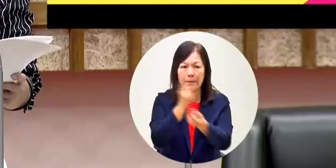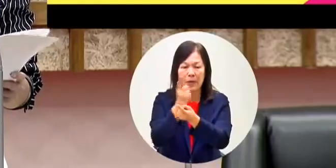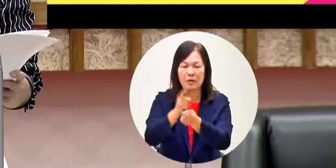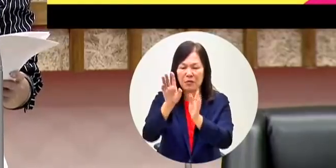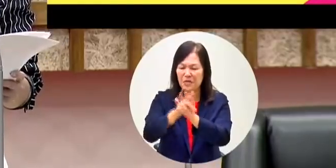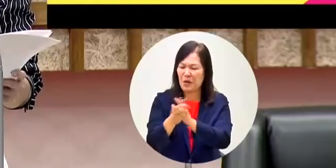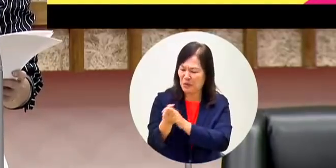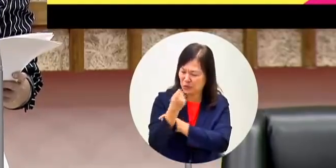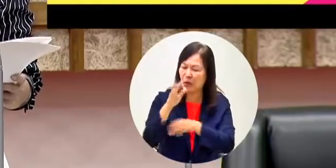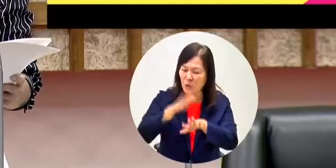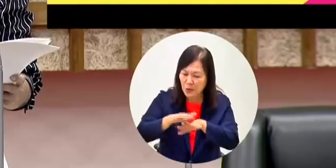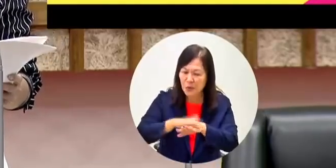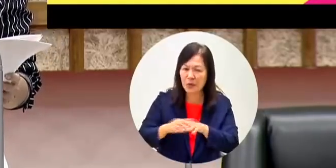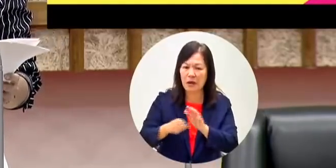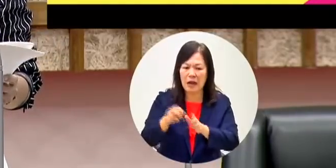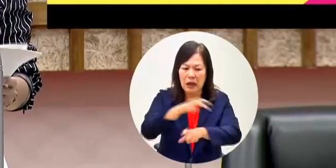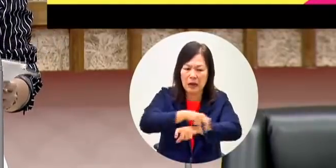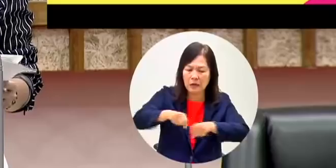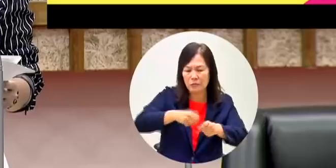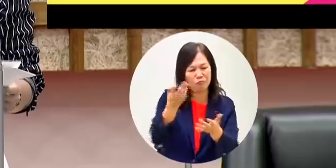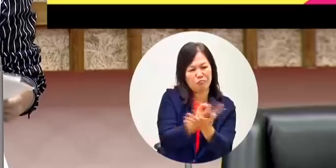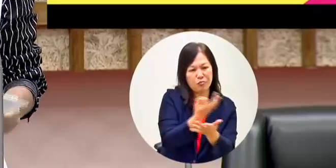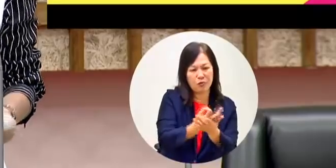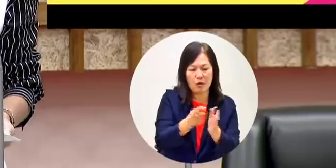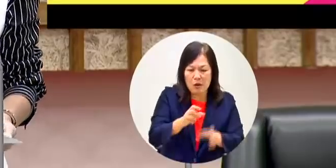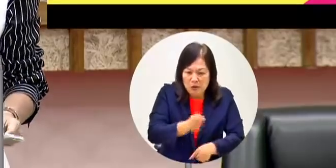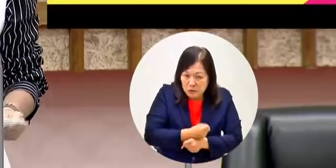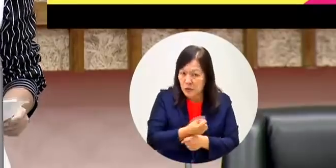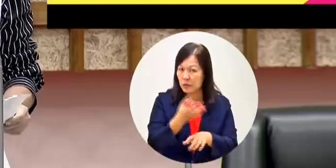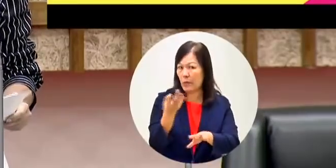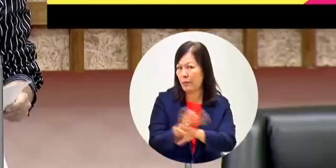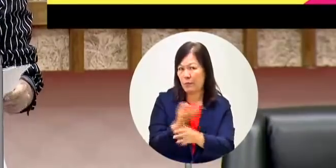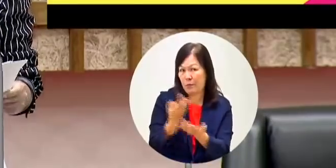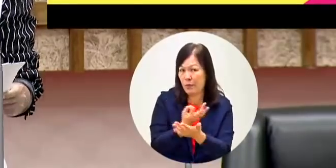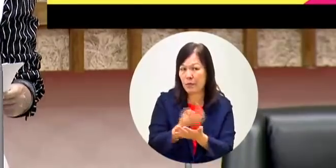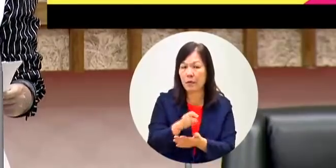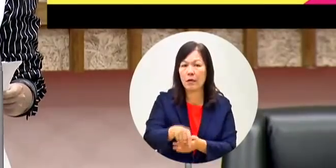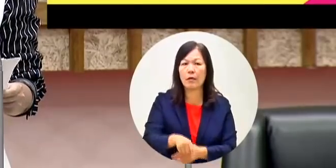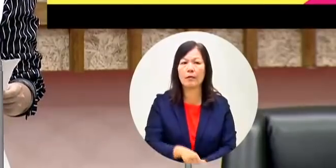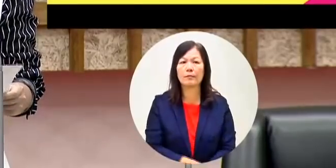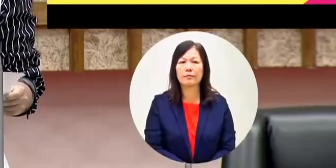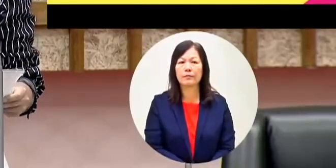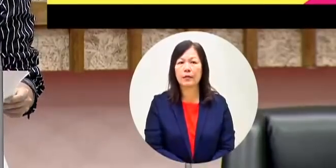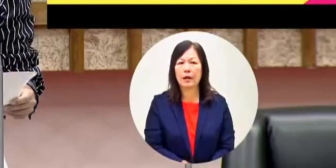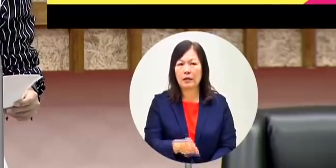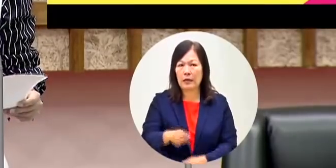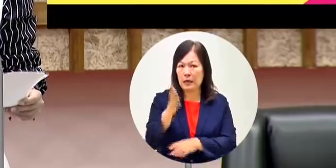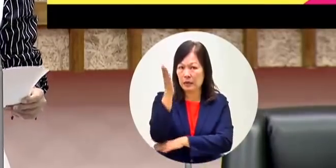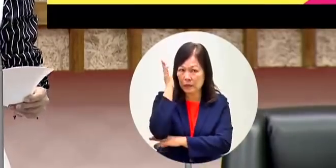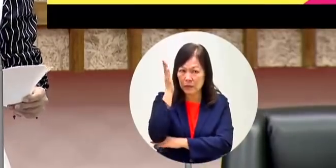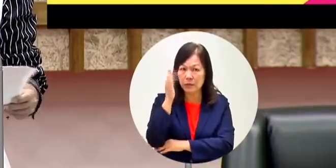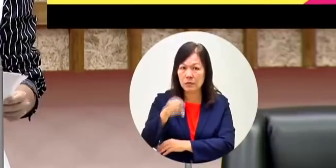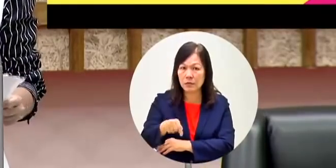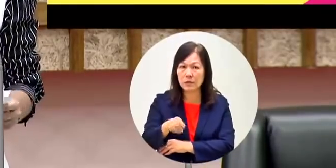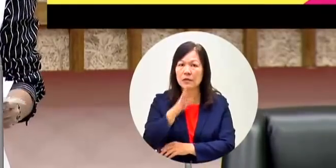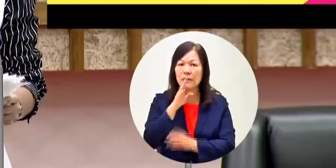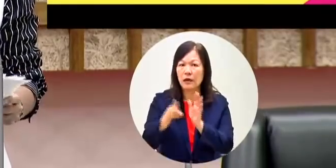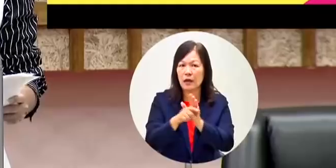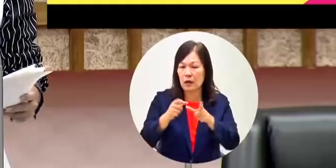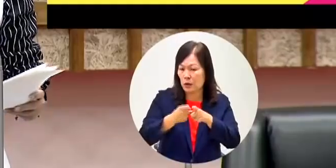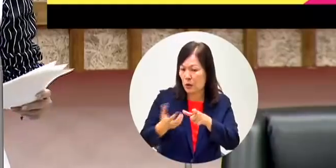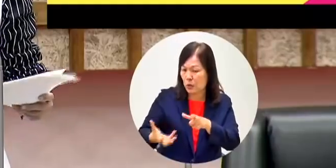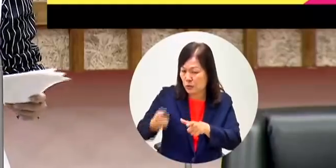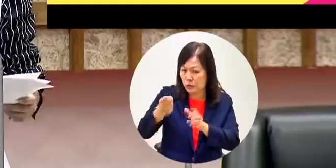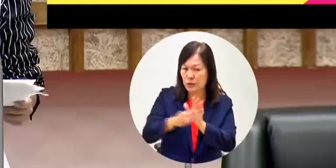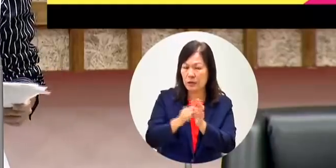谨慎也不足的一个现象哈。毕竟呢政府是一个公权力的一个行使的一个单位